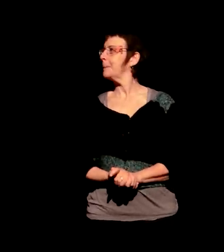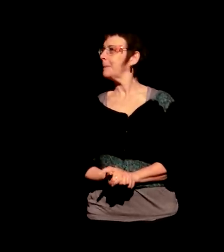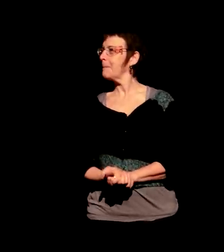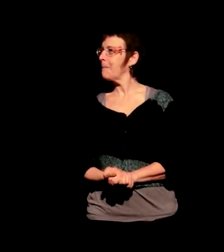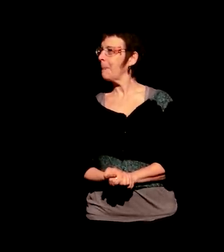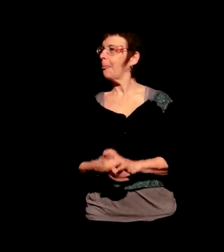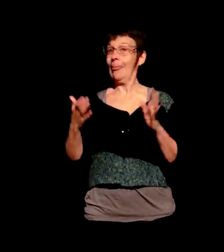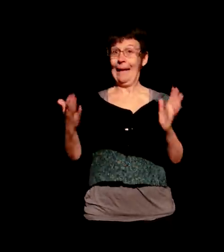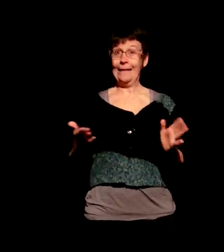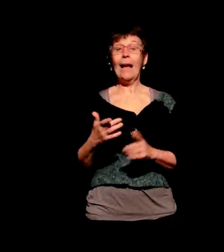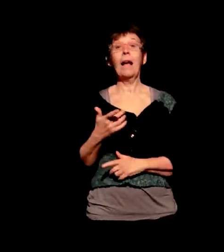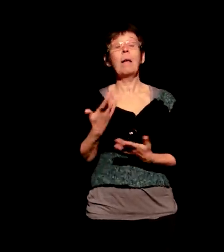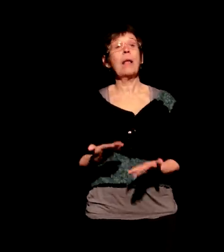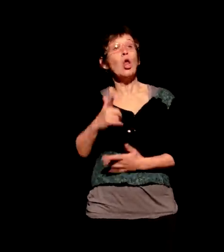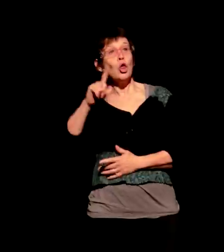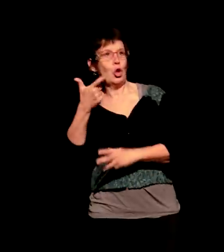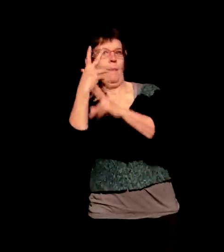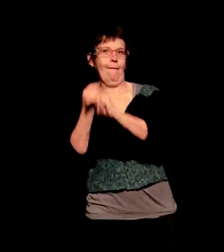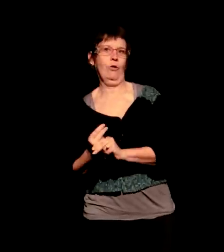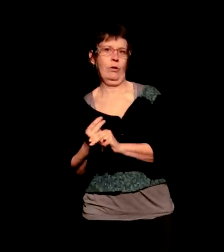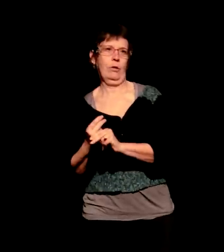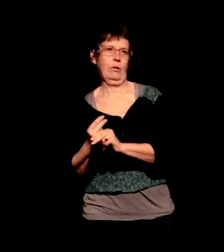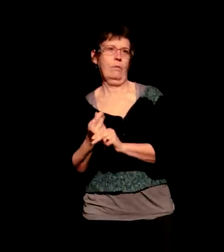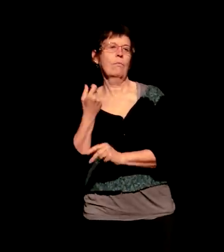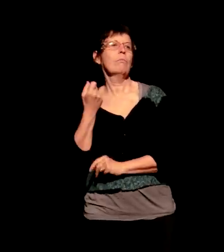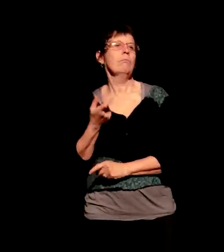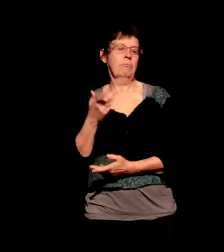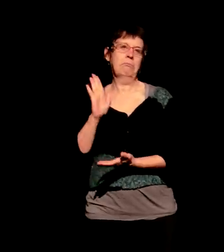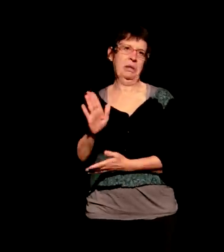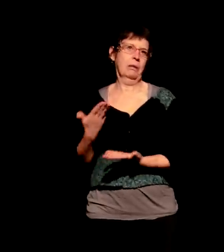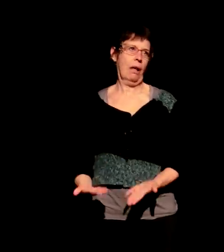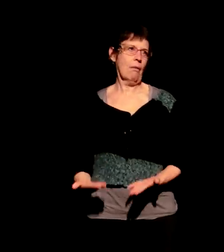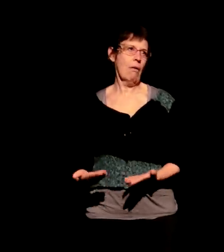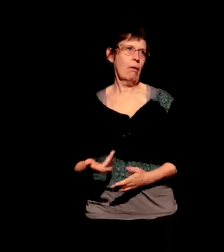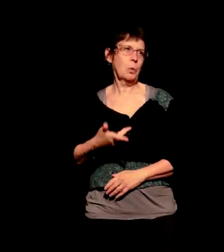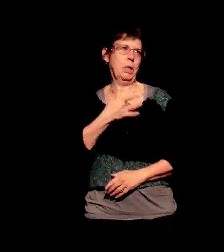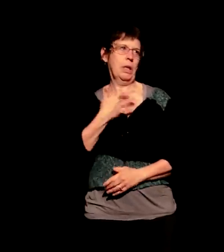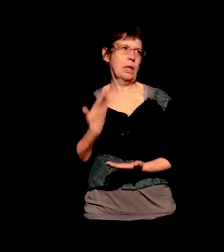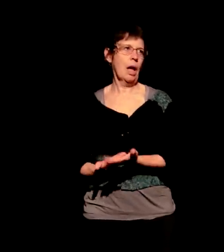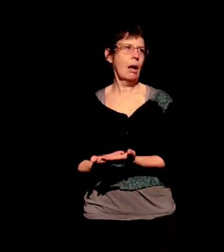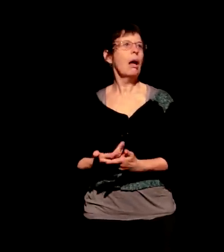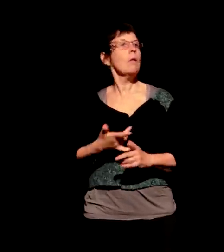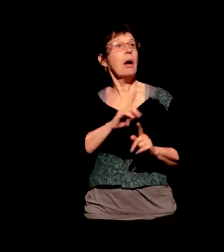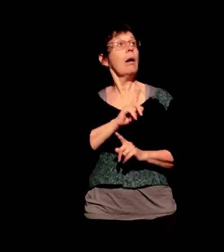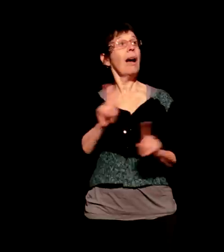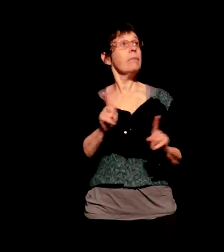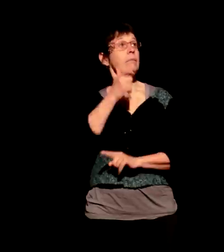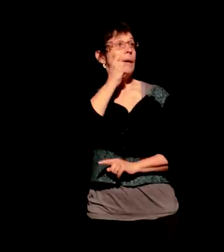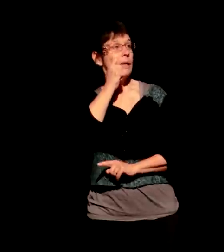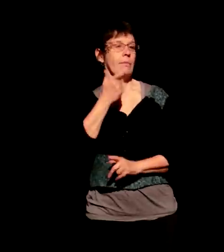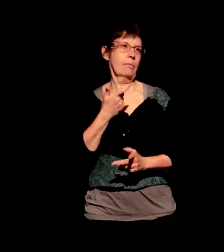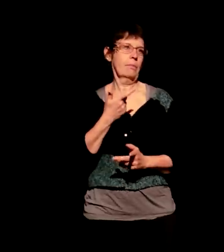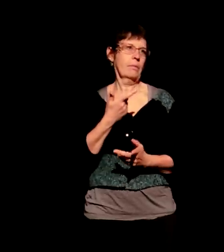C'est souvent cette deuxième définition qui est utilisée par les gens quand ils disent « je ne suis pas raciste ». Et alors cette définition, ça serait, le racisme serait